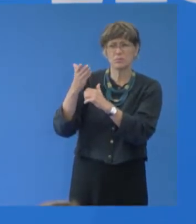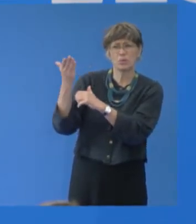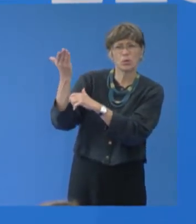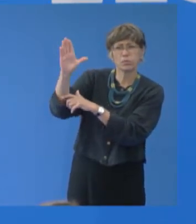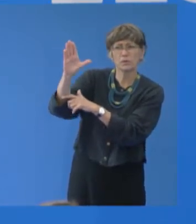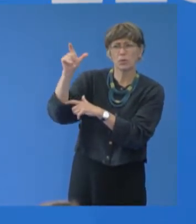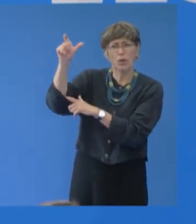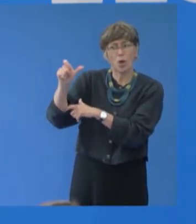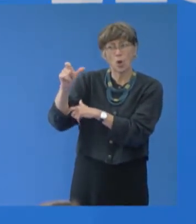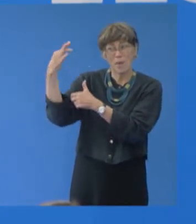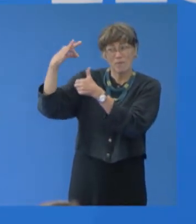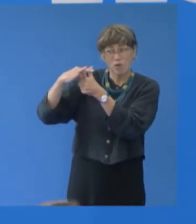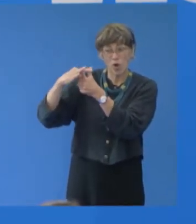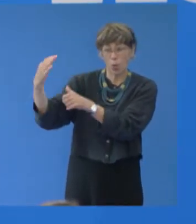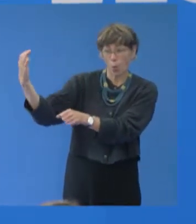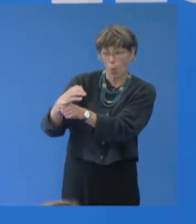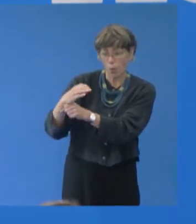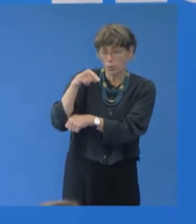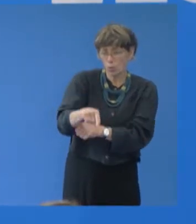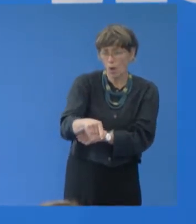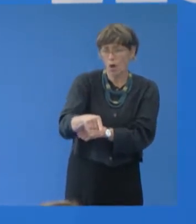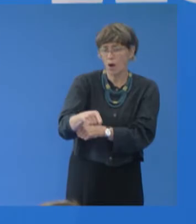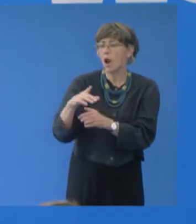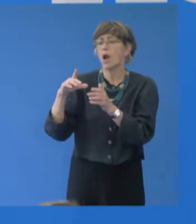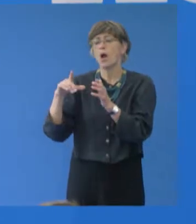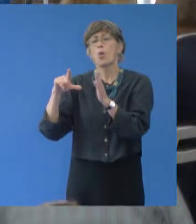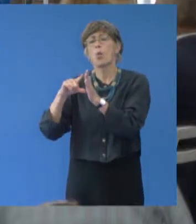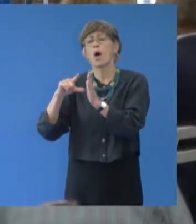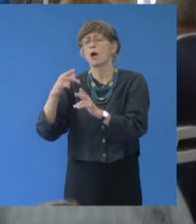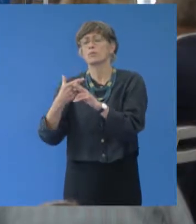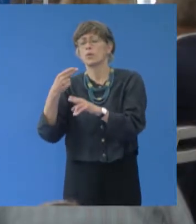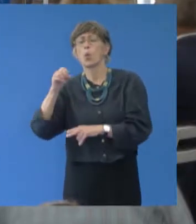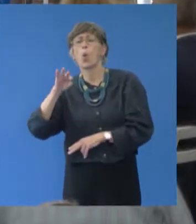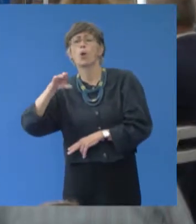représentants qui ont voté à l'unanimité la loi NOTRe.